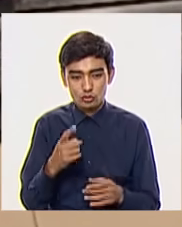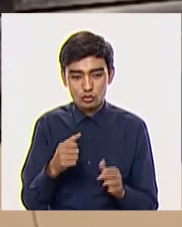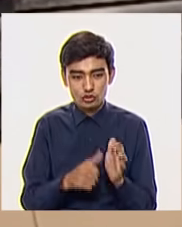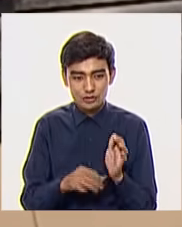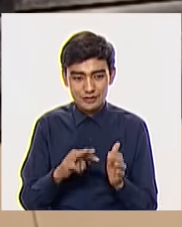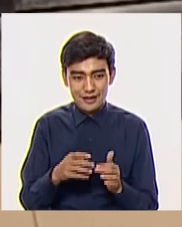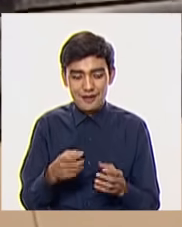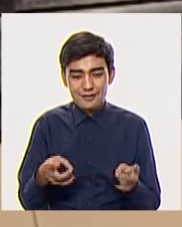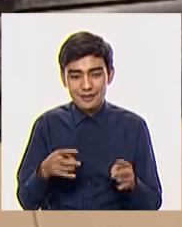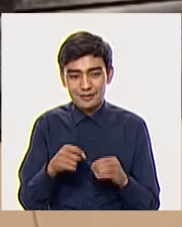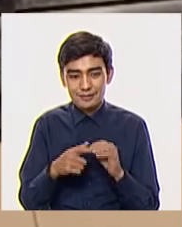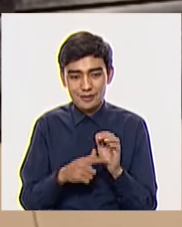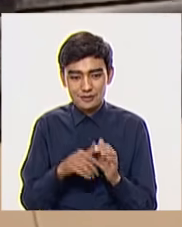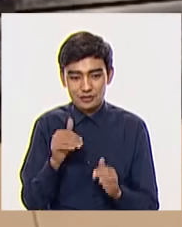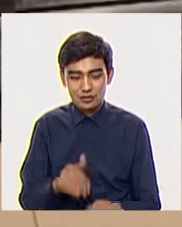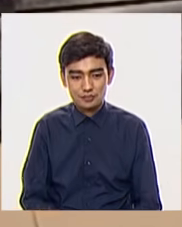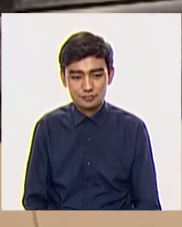Осталось 17 тысяч.